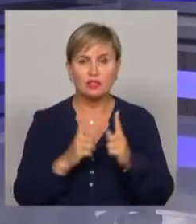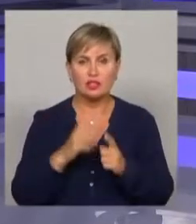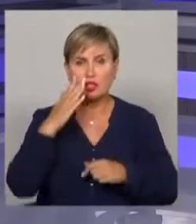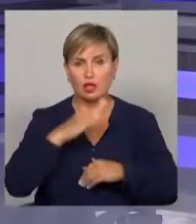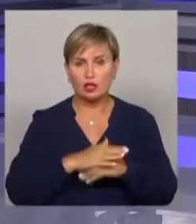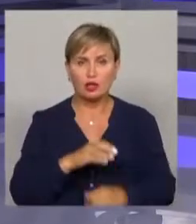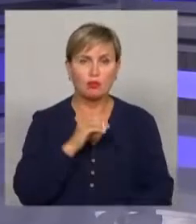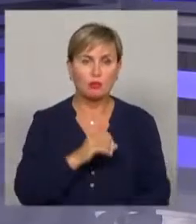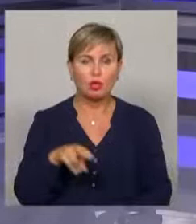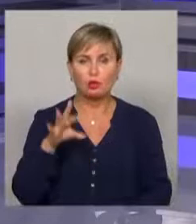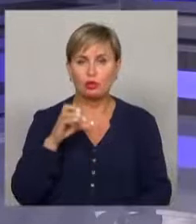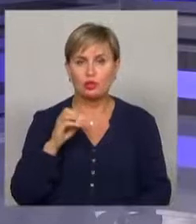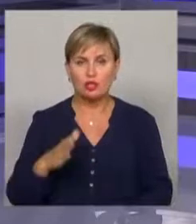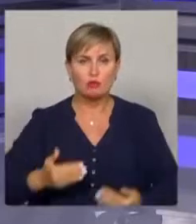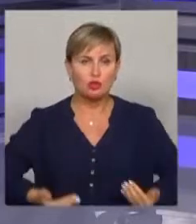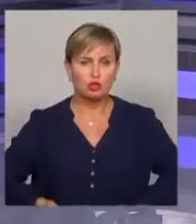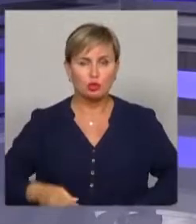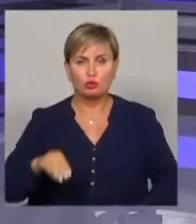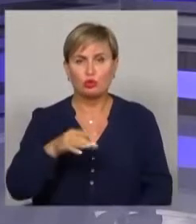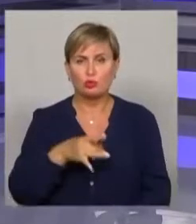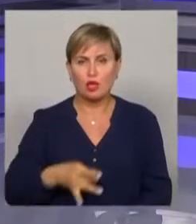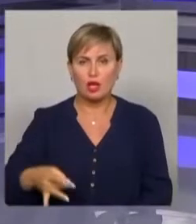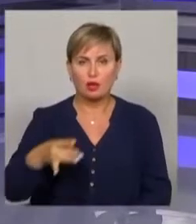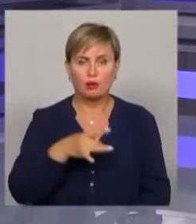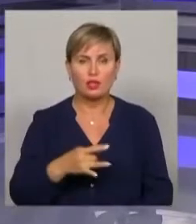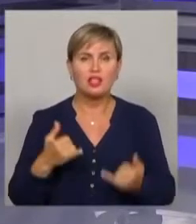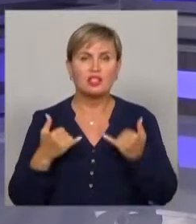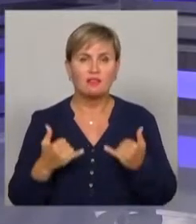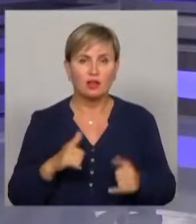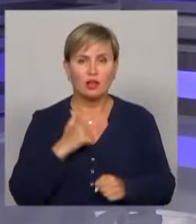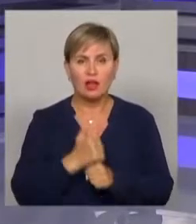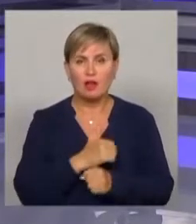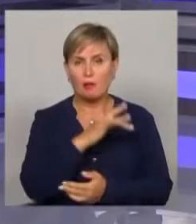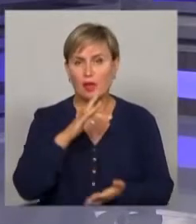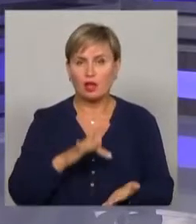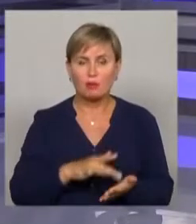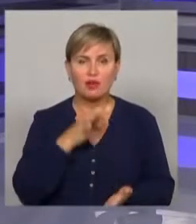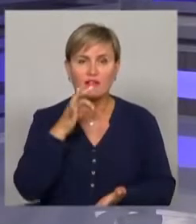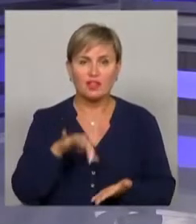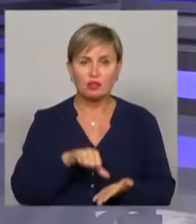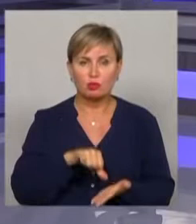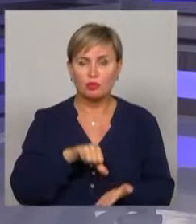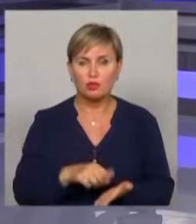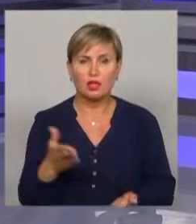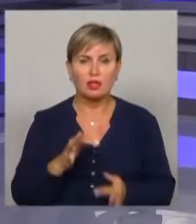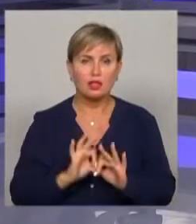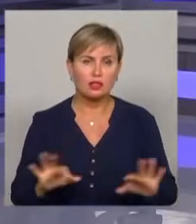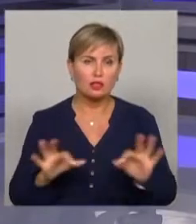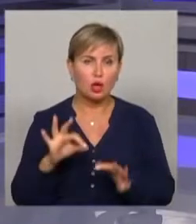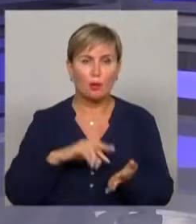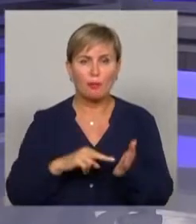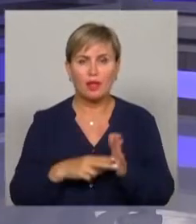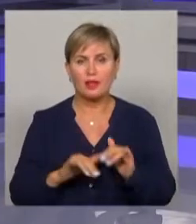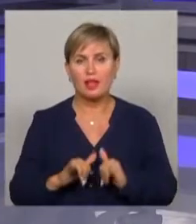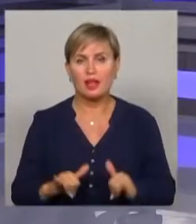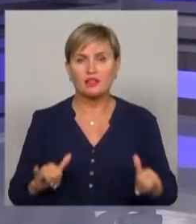акима Ербулата Досаева с жителями Турксибского района. Сегодня глава мегаполиса выступил с докладом и рассказал о планах по